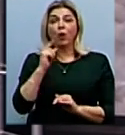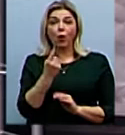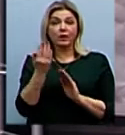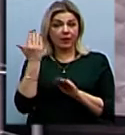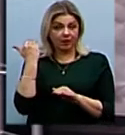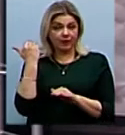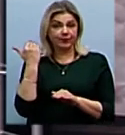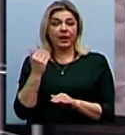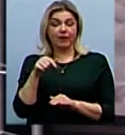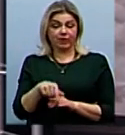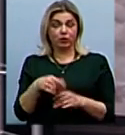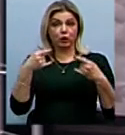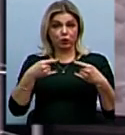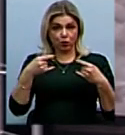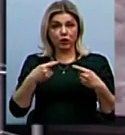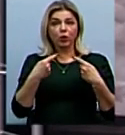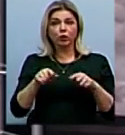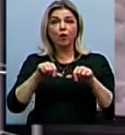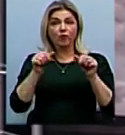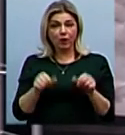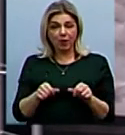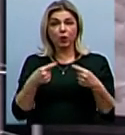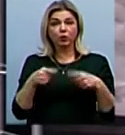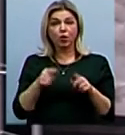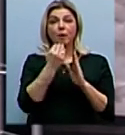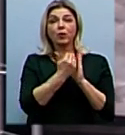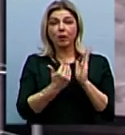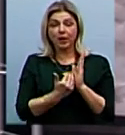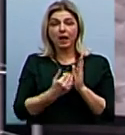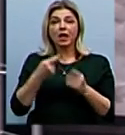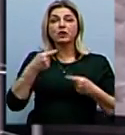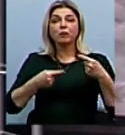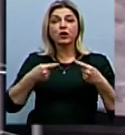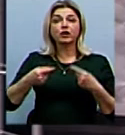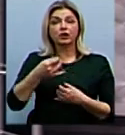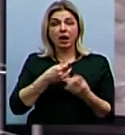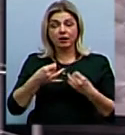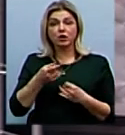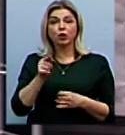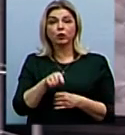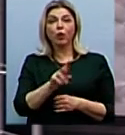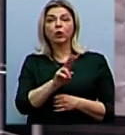більше року тому, у цій студії в іншому форматі, в іншій програмі сперечалися той, хто